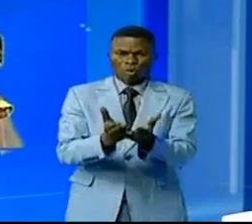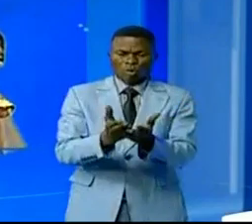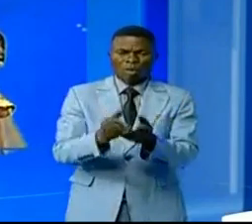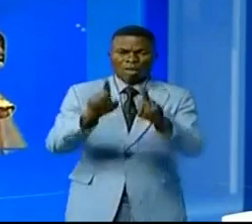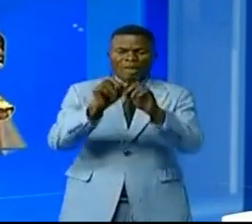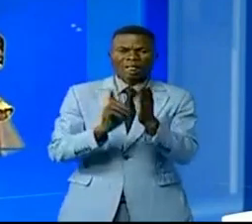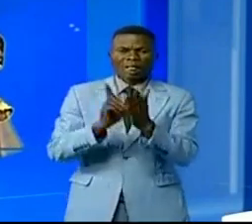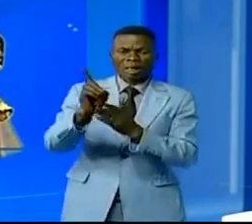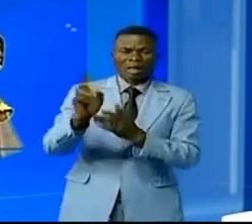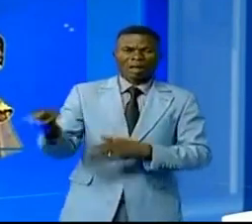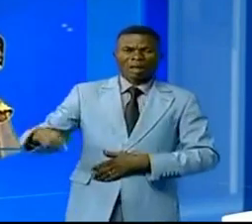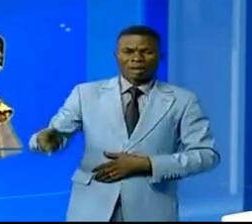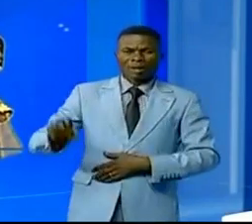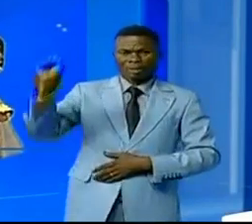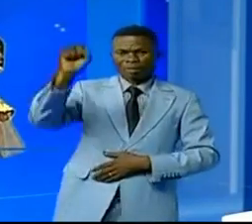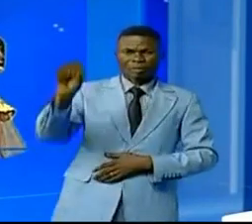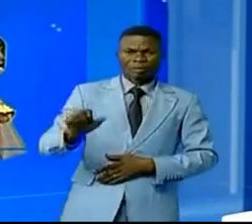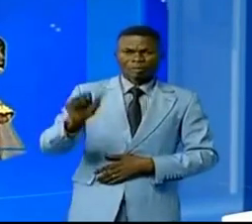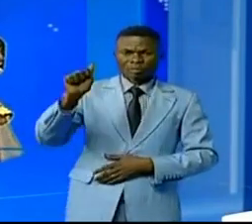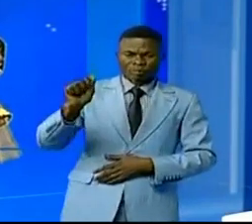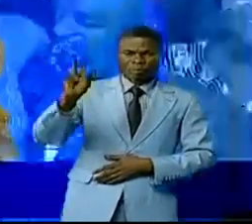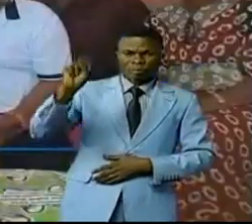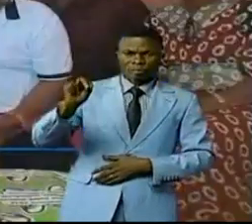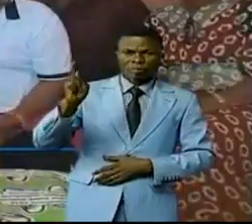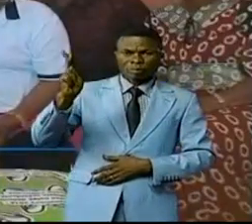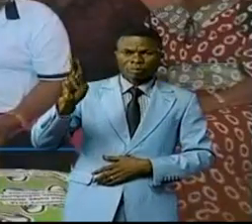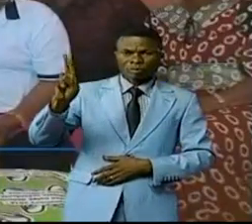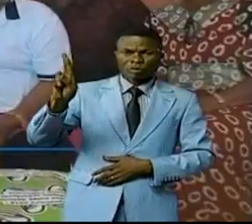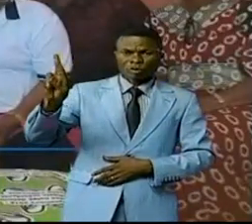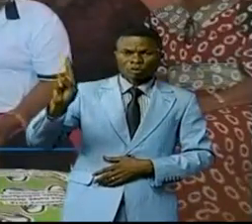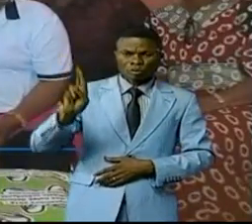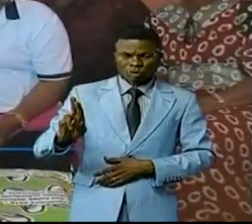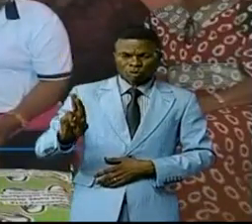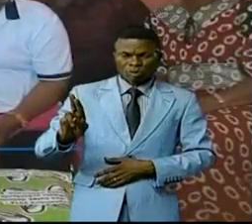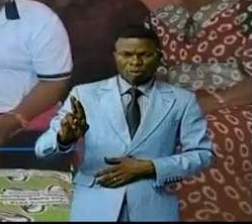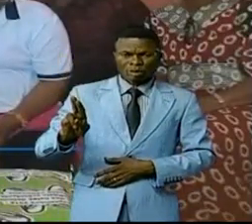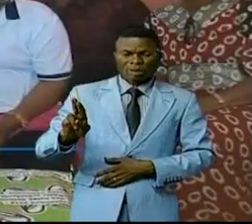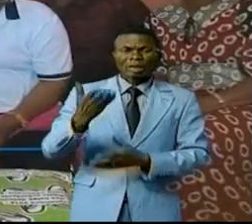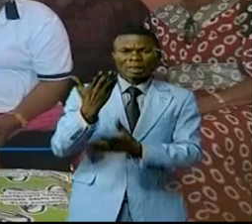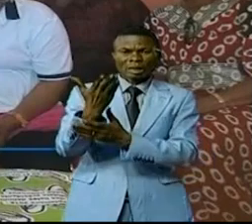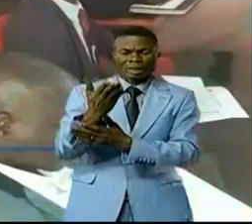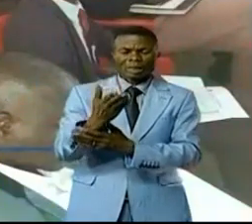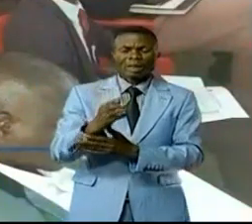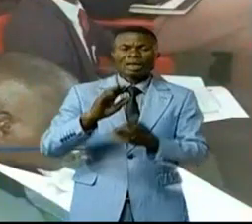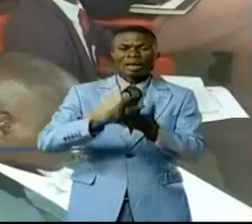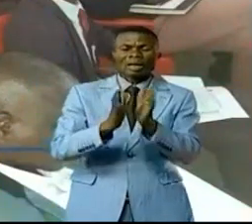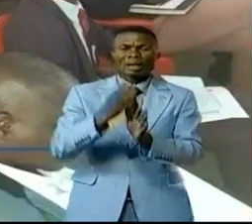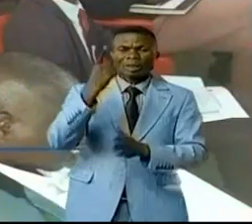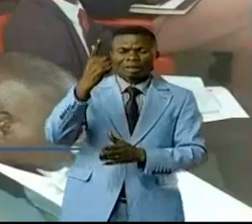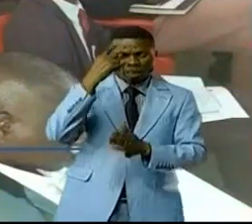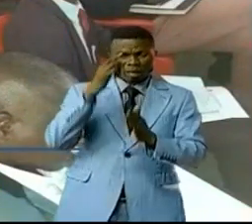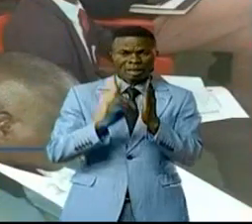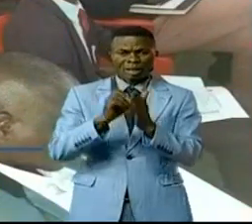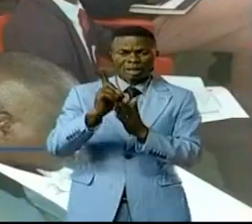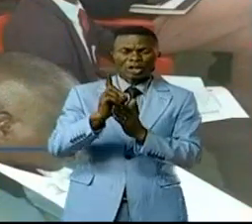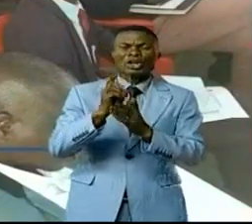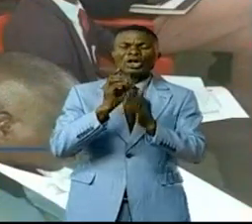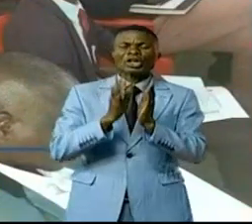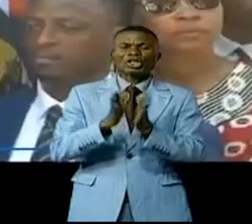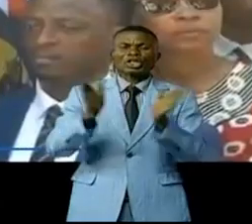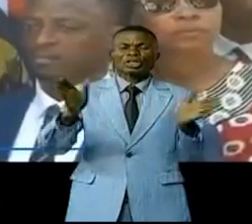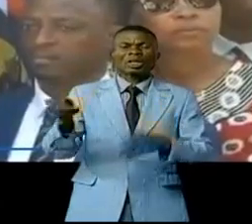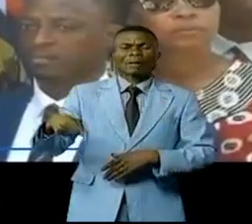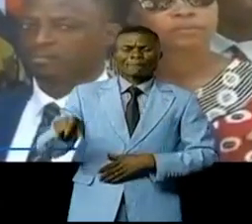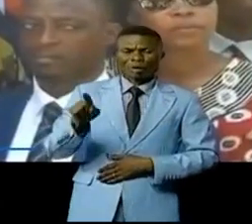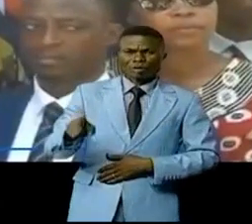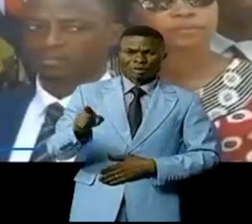développement de la province du Sankuru. Reportage. Sankuru appelle à l'unité pour l'épanouissement intégral de cette